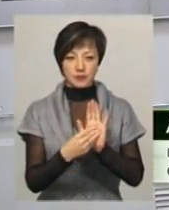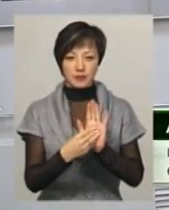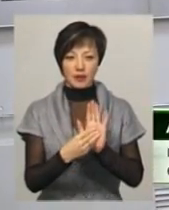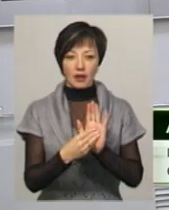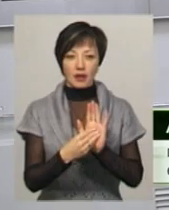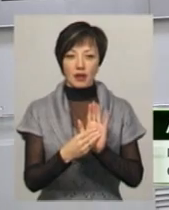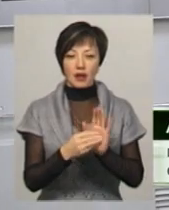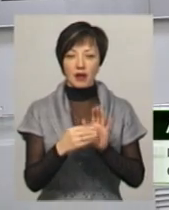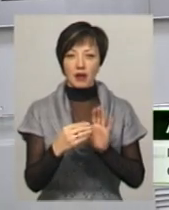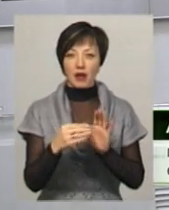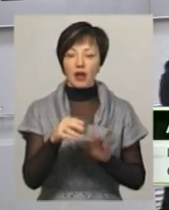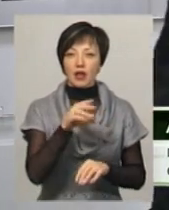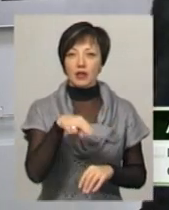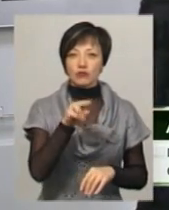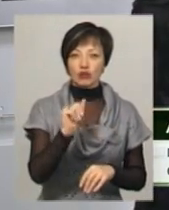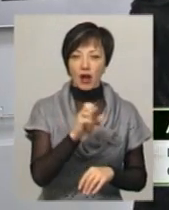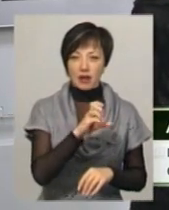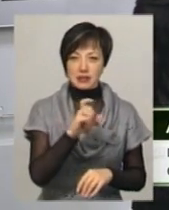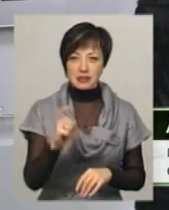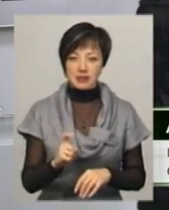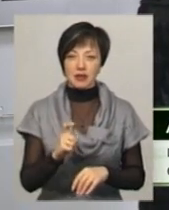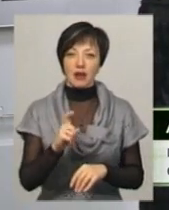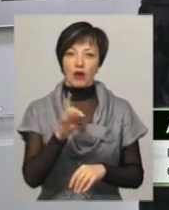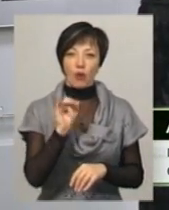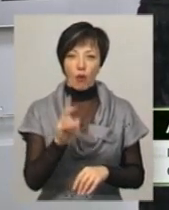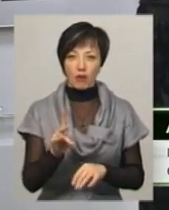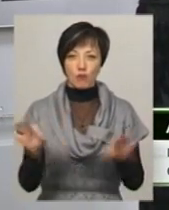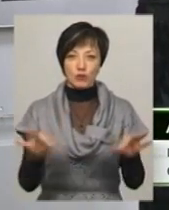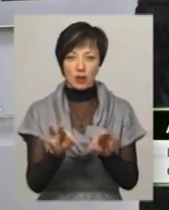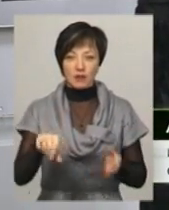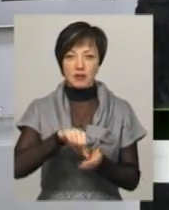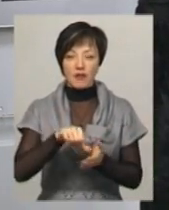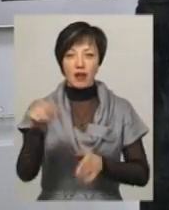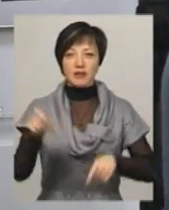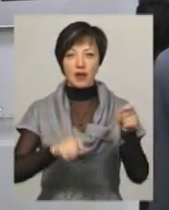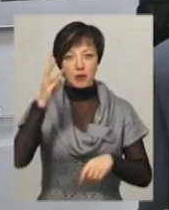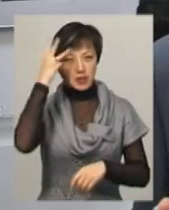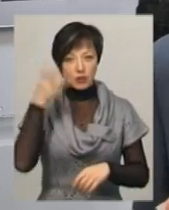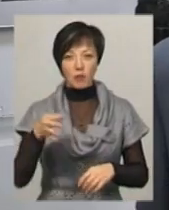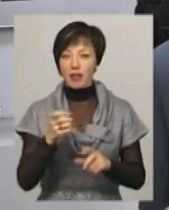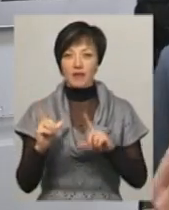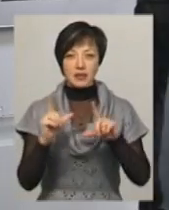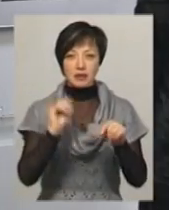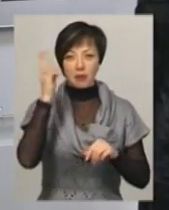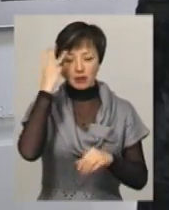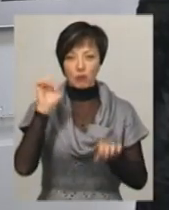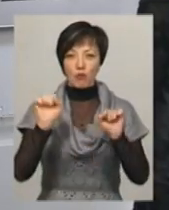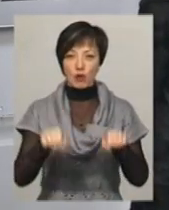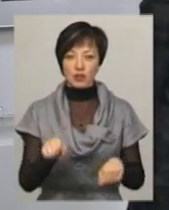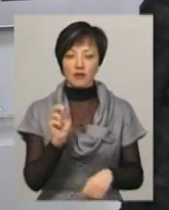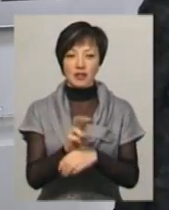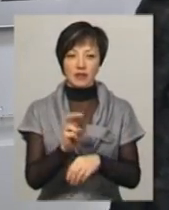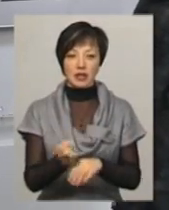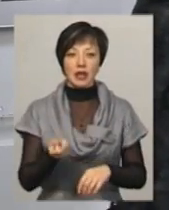зображені джазмени, рокмени, які виступали на фестивалях у Хмельницькому та області. Тобто, не виїжджаючи з Хмельницького, можна